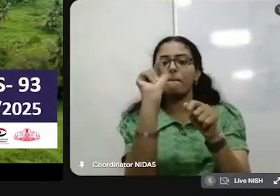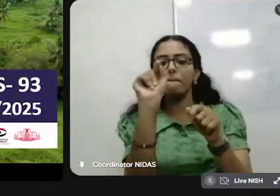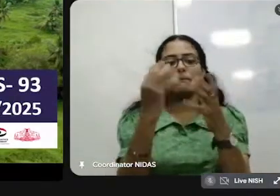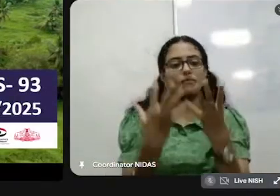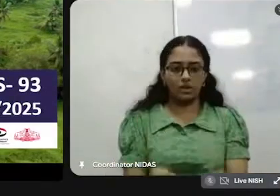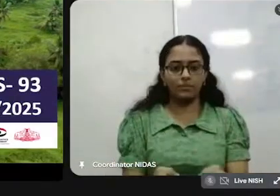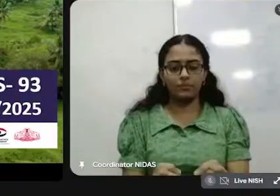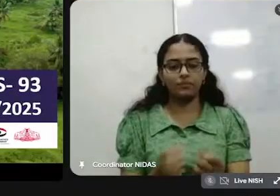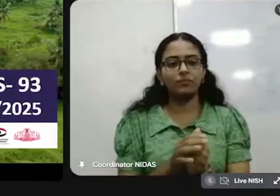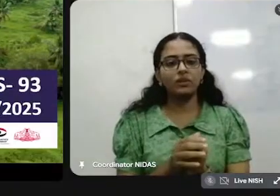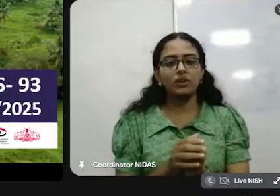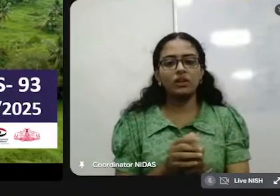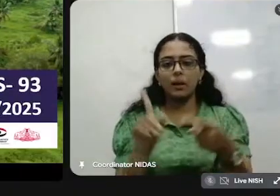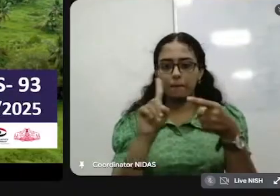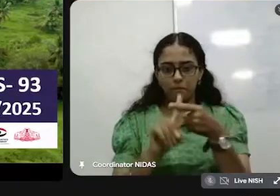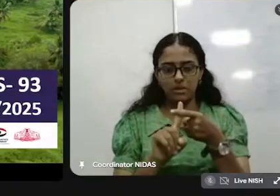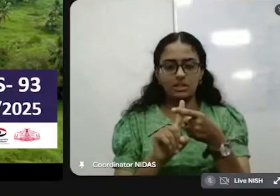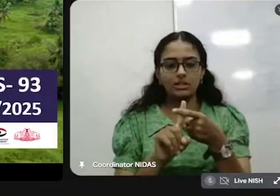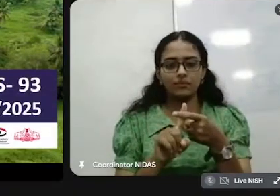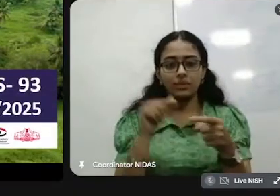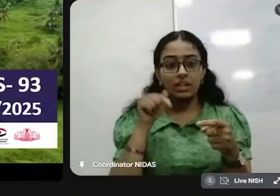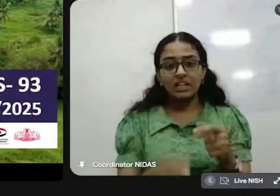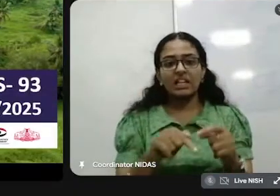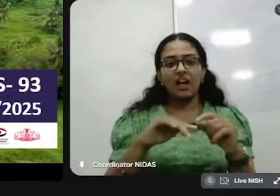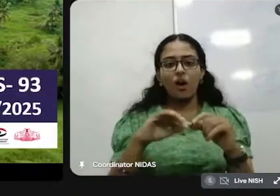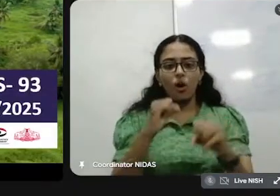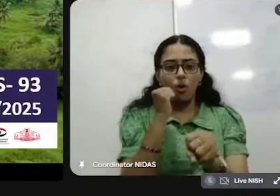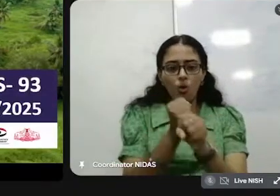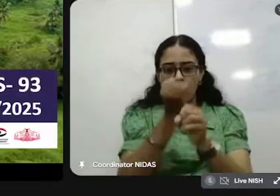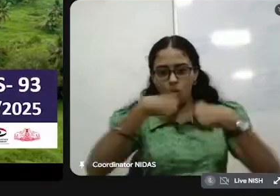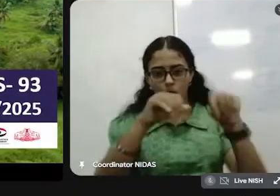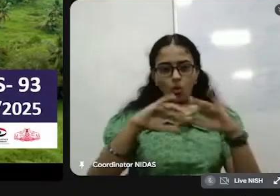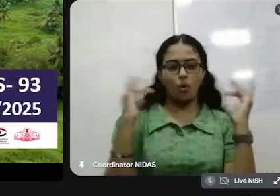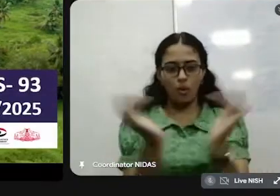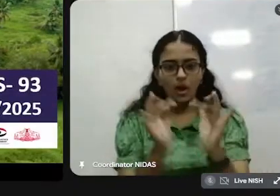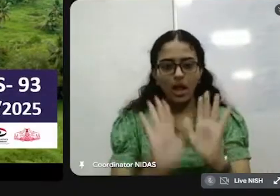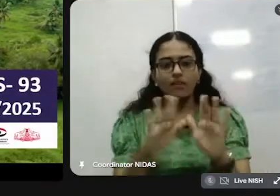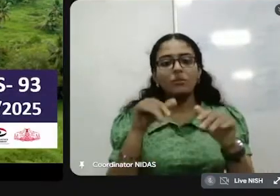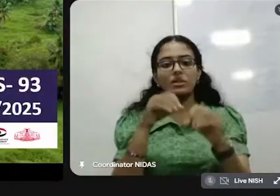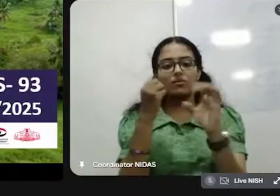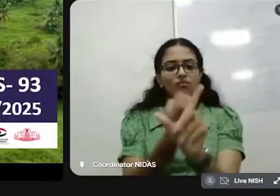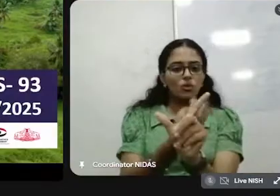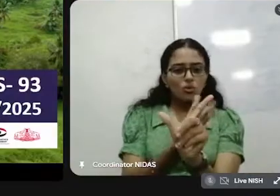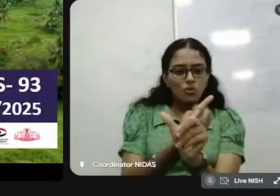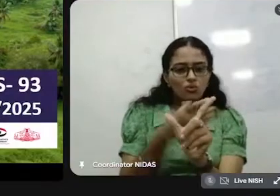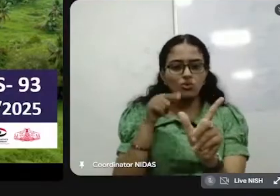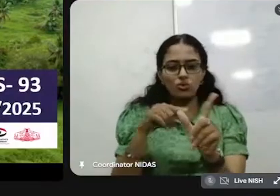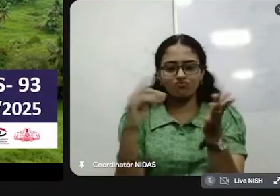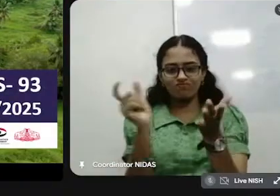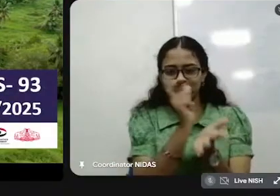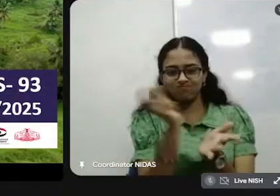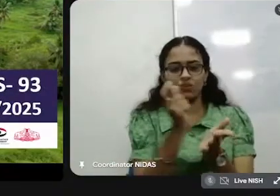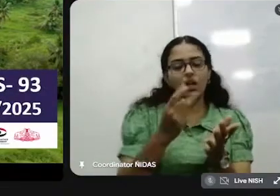ചെയ്യേണ്ടതാണ്. അതുപോലെ ഈ സെഷനിൽ ഗൂഗിൾ മീറ്റിലൂടെയും യൂട്യൂബ് ചാനലിലെയും സ്ട്രീമിങ്ങിലൂടെയും കാണാവുന്നതാണ്.